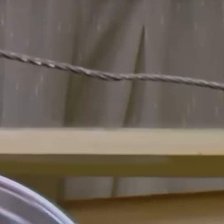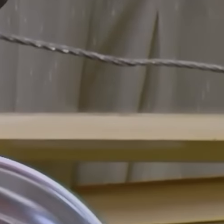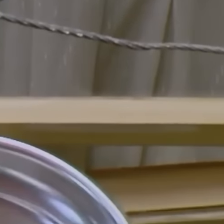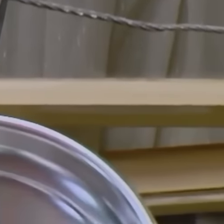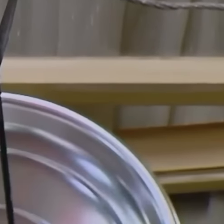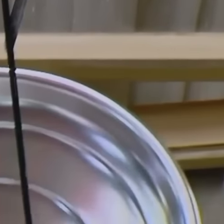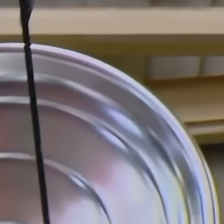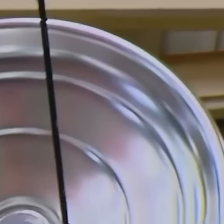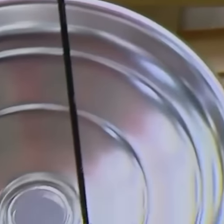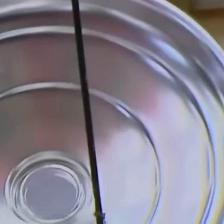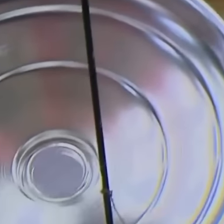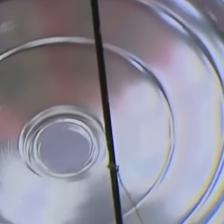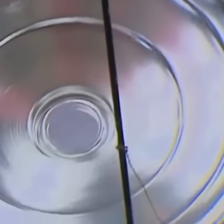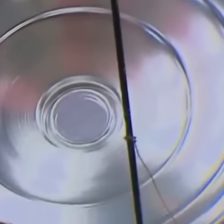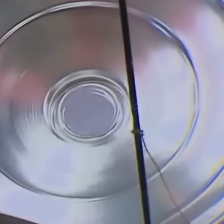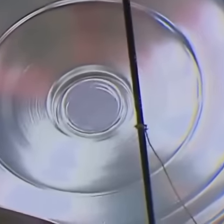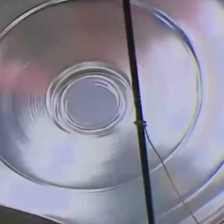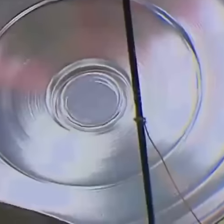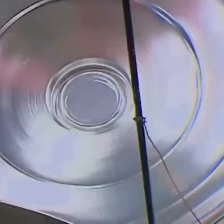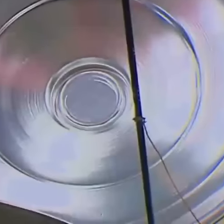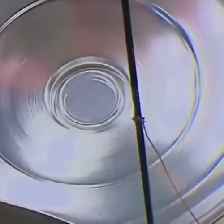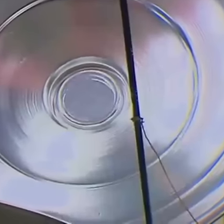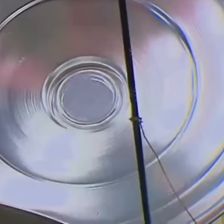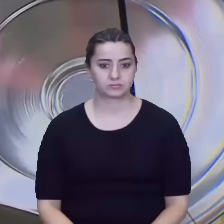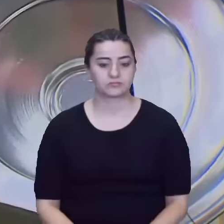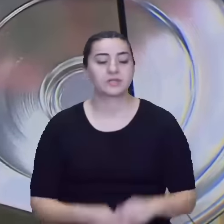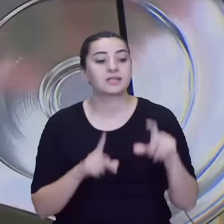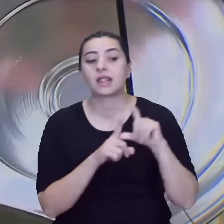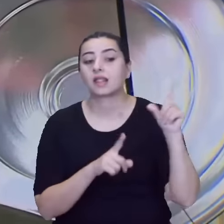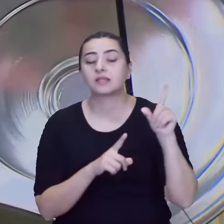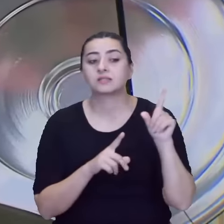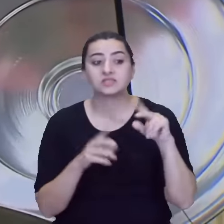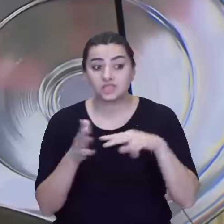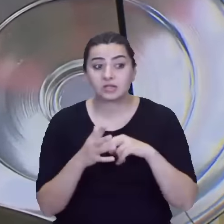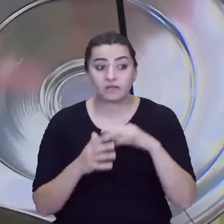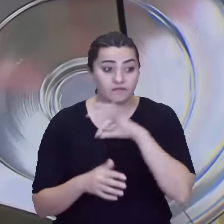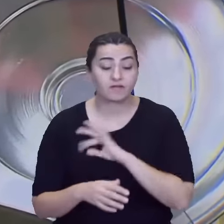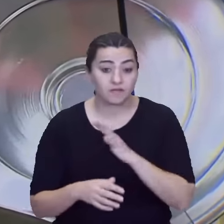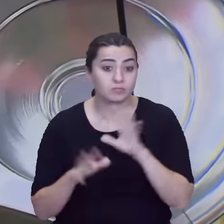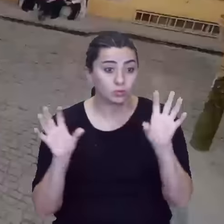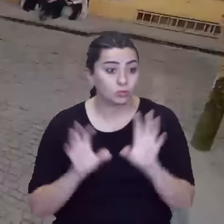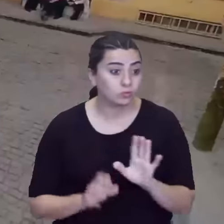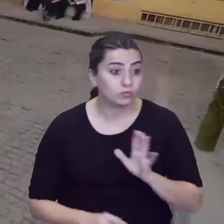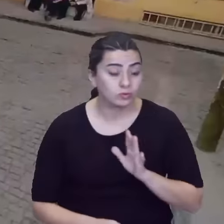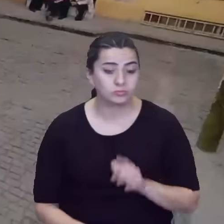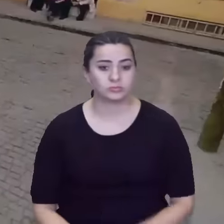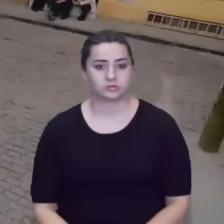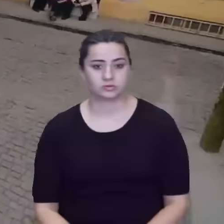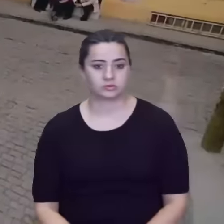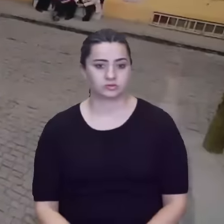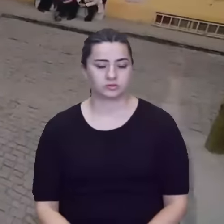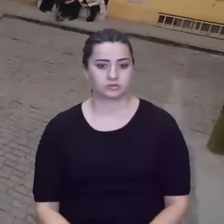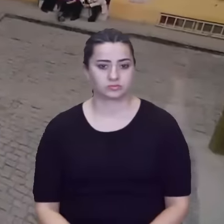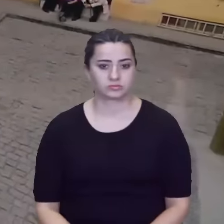sapını çatal kaşıklarla donatmış. Dilek, nasıl, çatallar işe yaradı mı? Çekiyor mu?